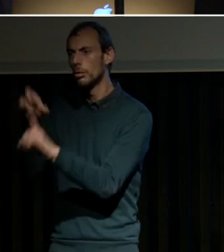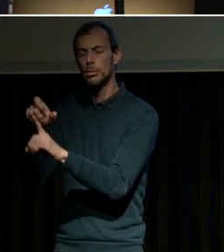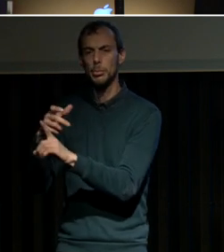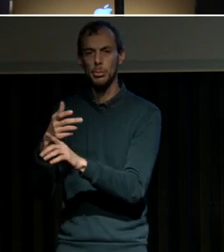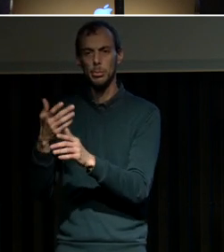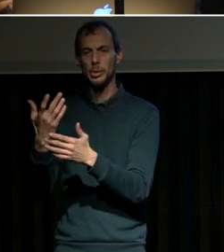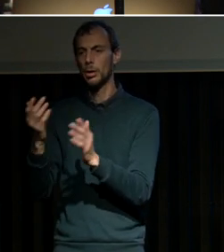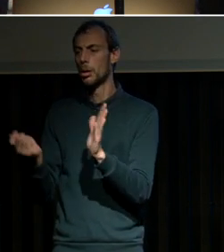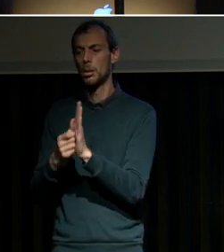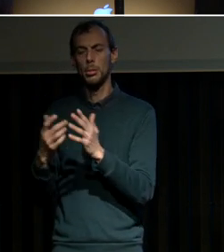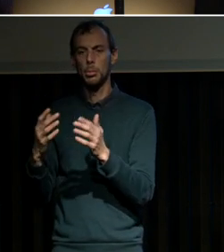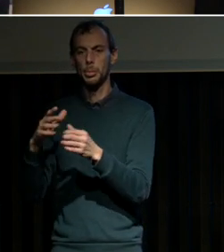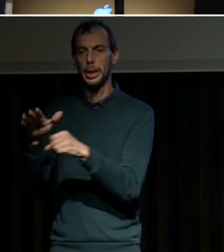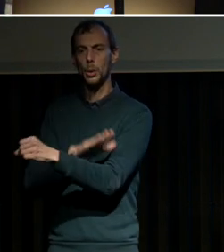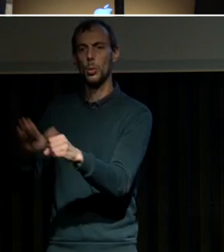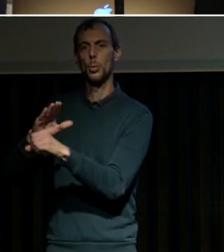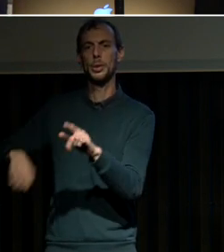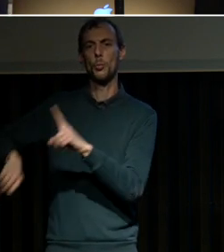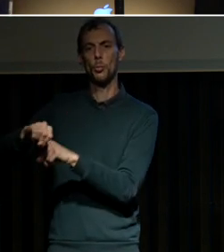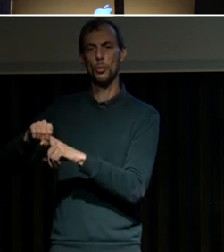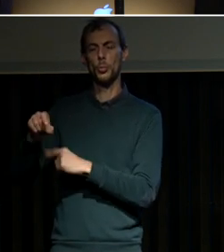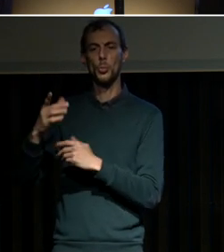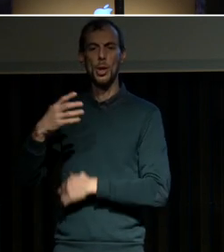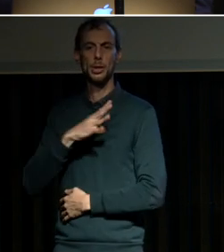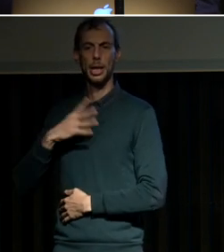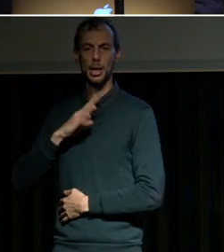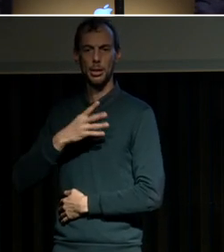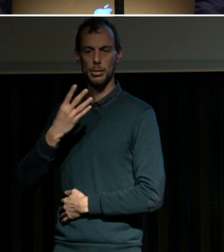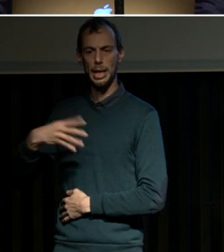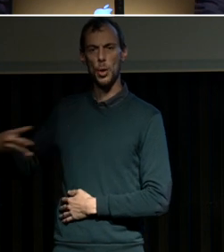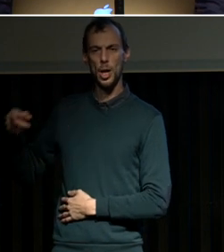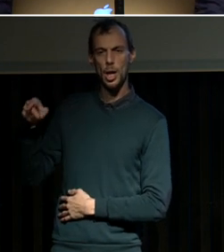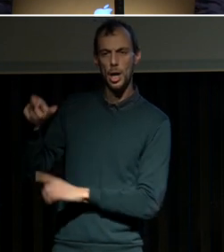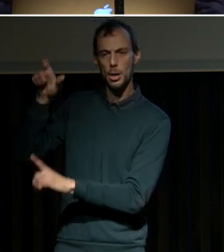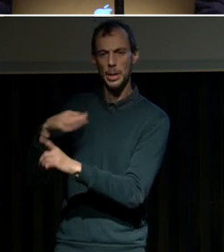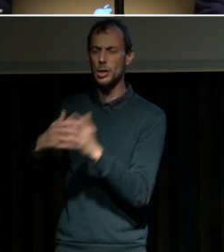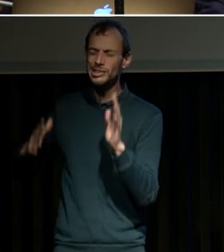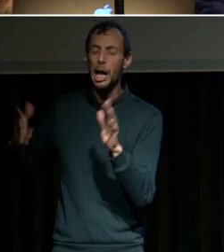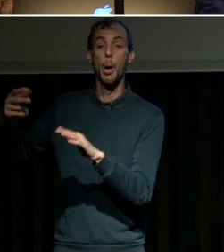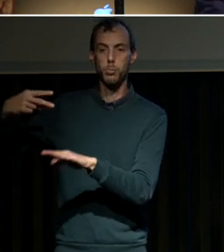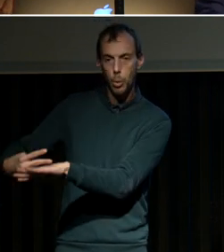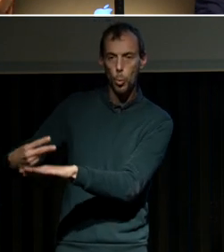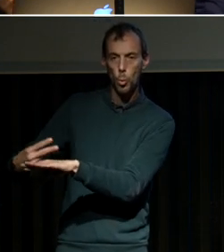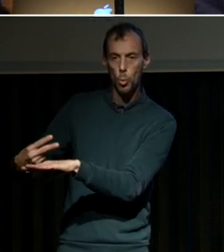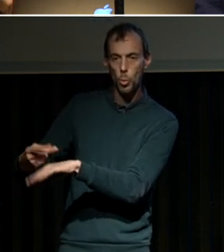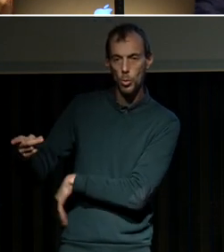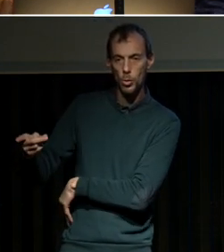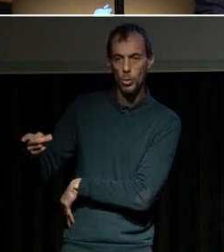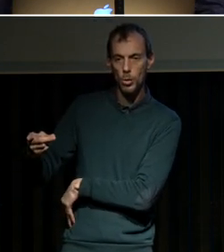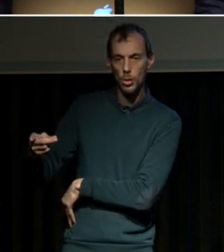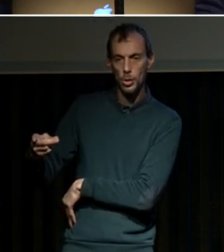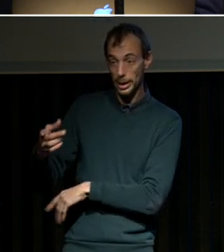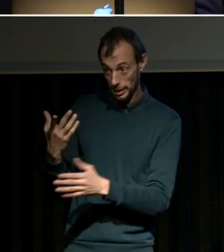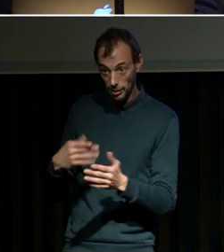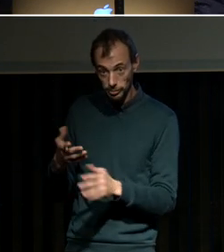pelouse. Ce sont des orages rythmiques qui provoquent des arrêts cardiaques. Et grâce à ce type de cœur, on a fait probablement 10. On a pris 10